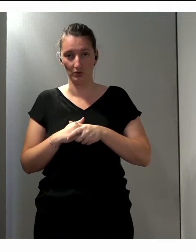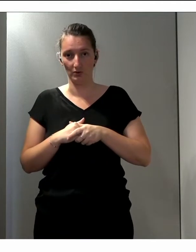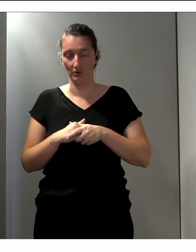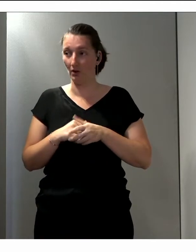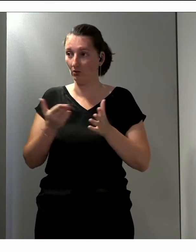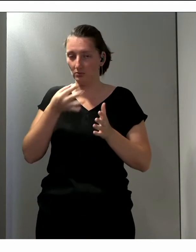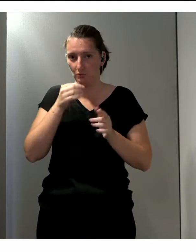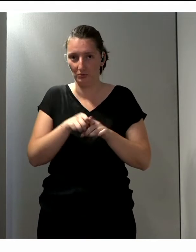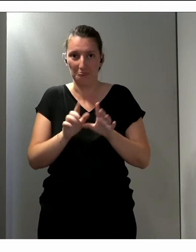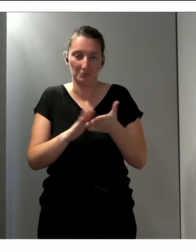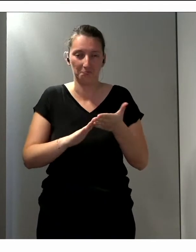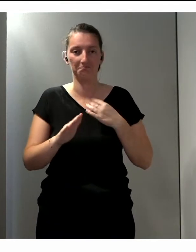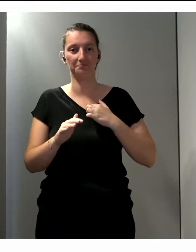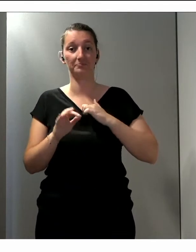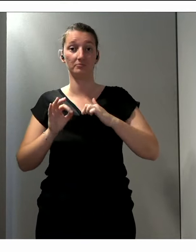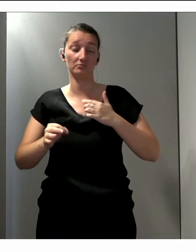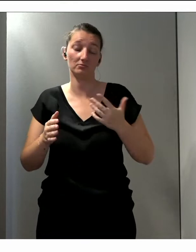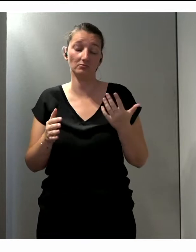Et donc on regrette effectivement